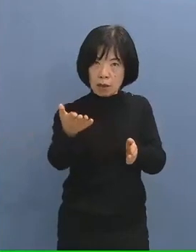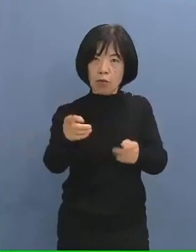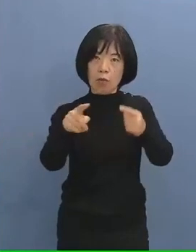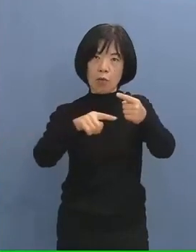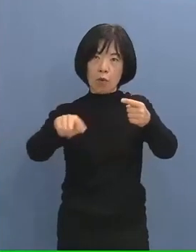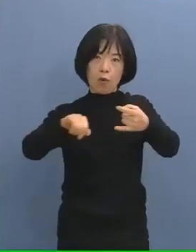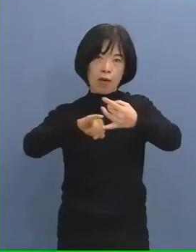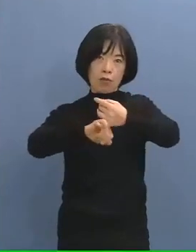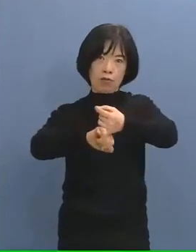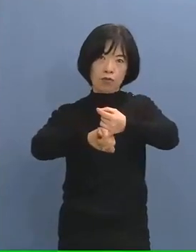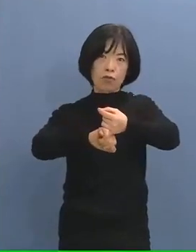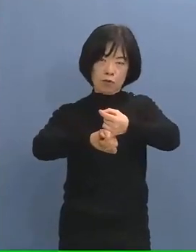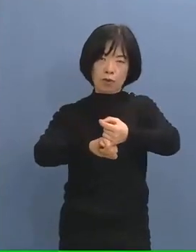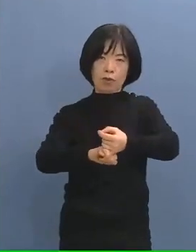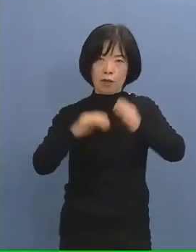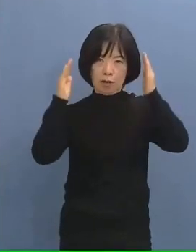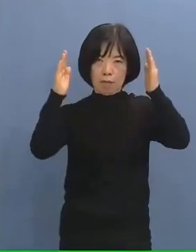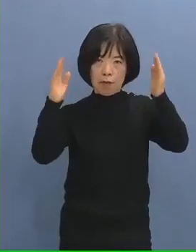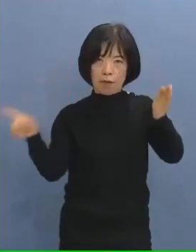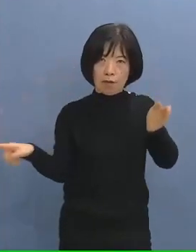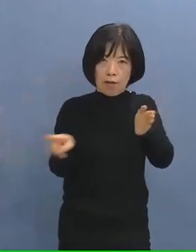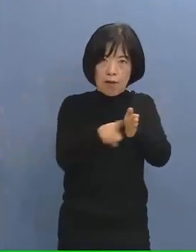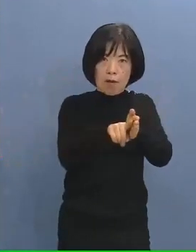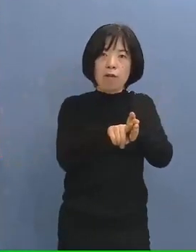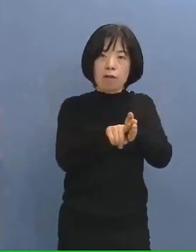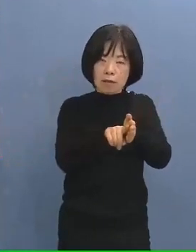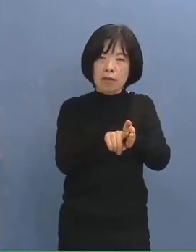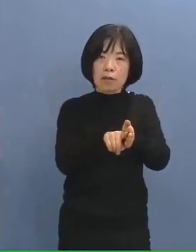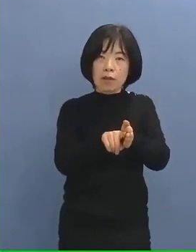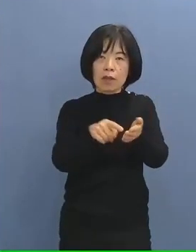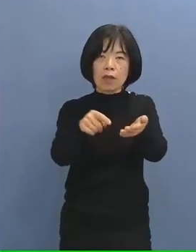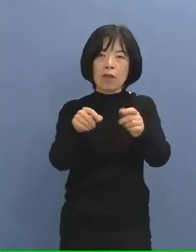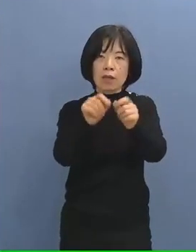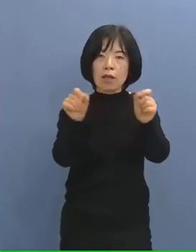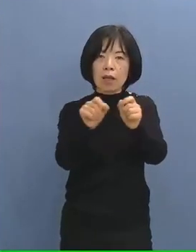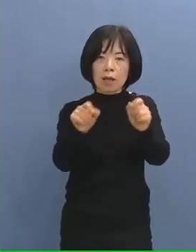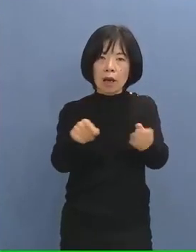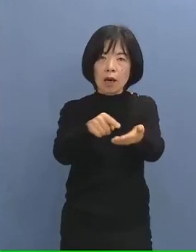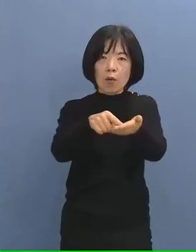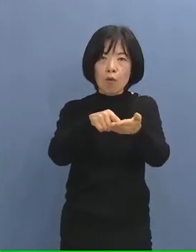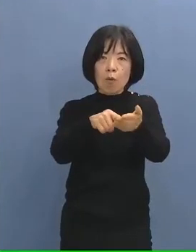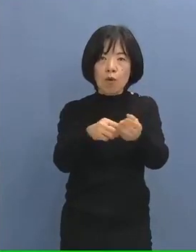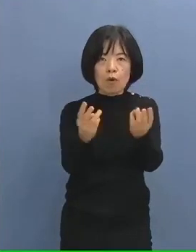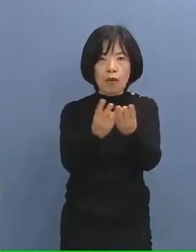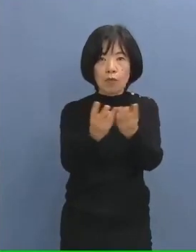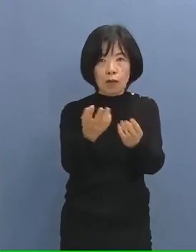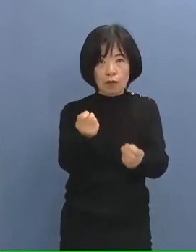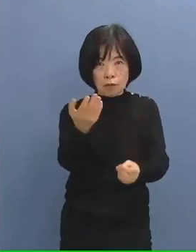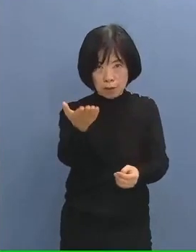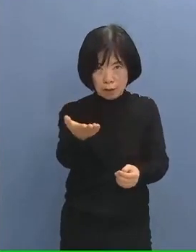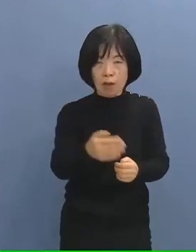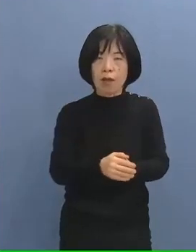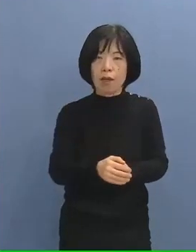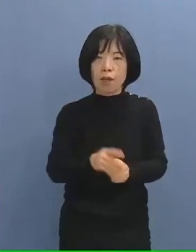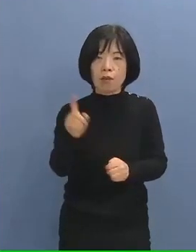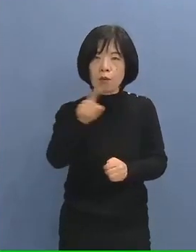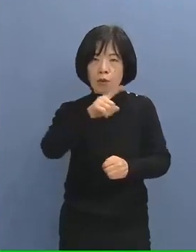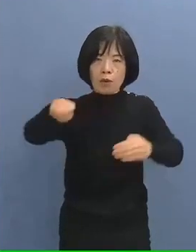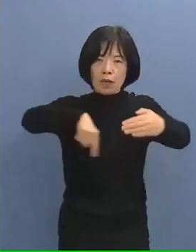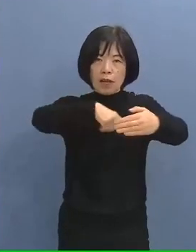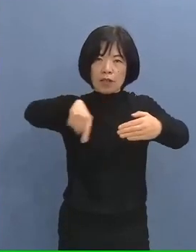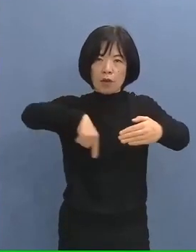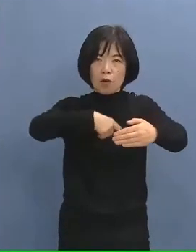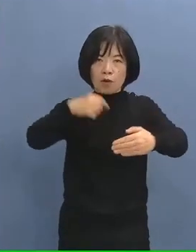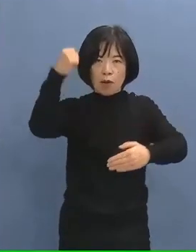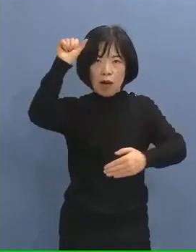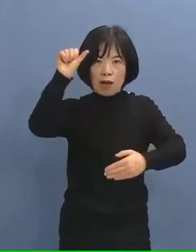だと思いますので、現時点で応募の件数であるとか、どのようなパビリオンが提案されてきているのか、